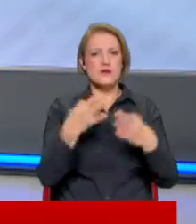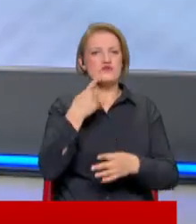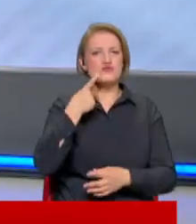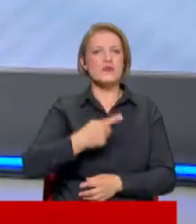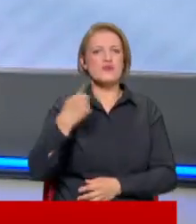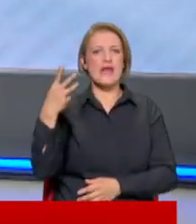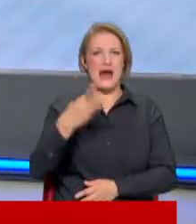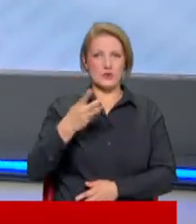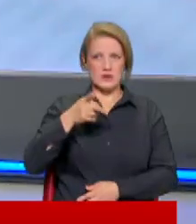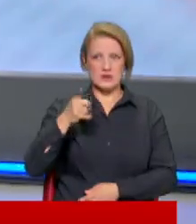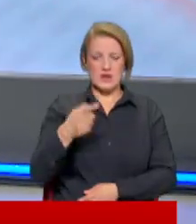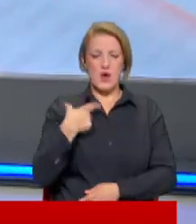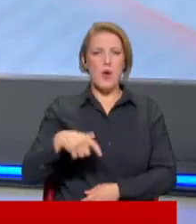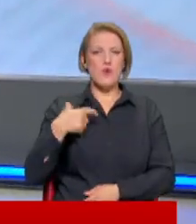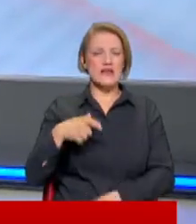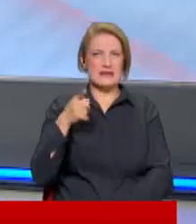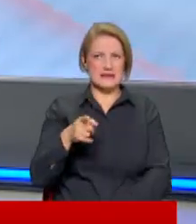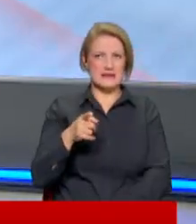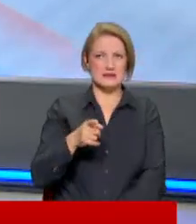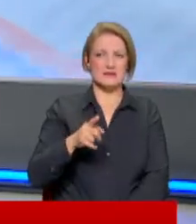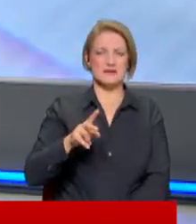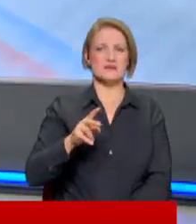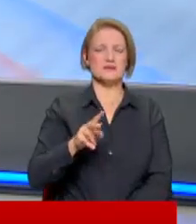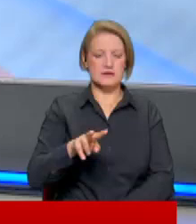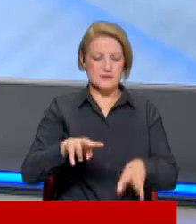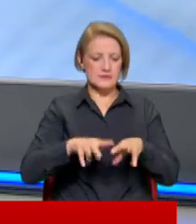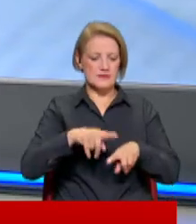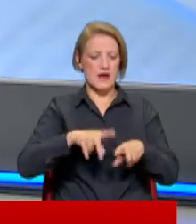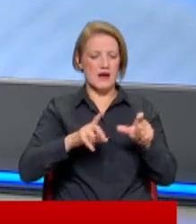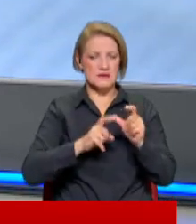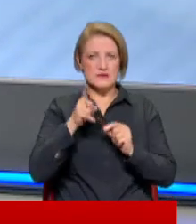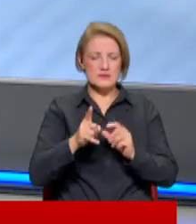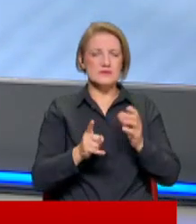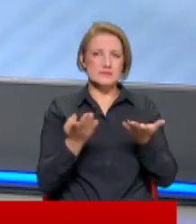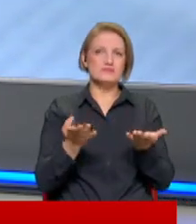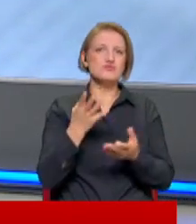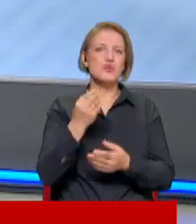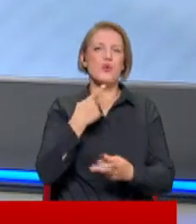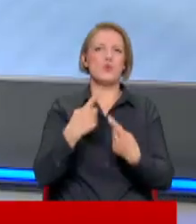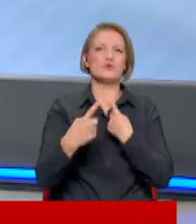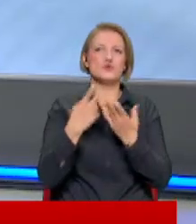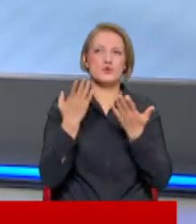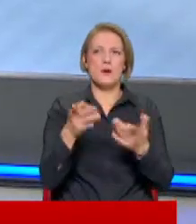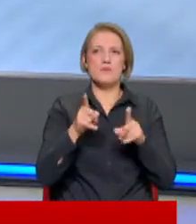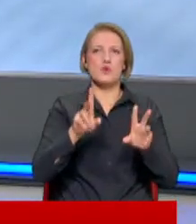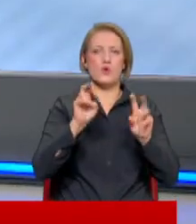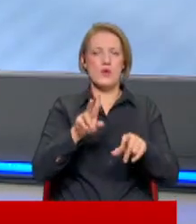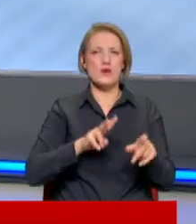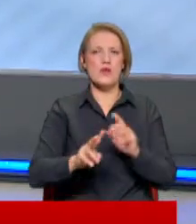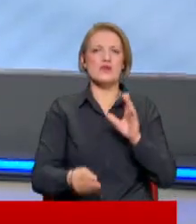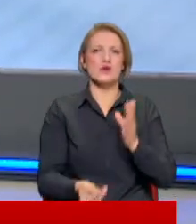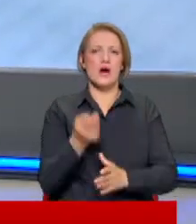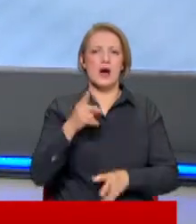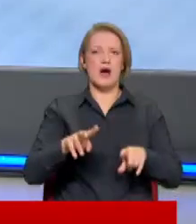Cumhurbaşkanı Erdoğan'ın özellikle de Nas çıkışı çokça gündemdeydi. Bu konudan yola